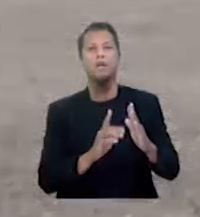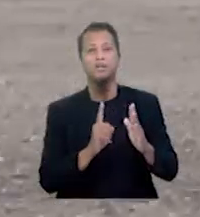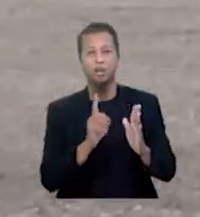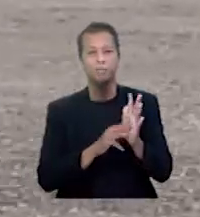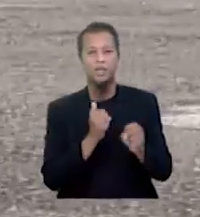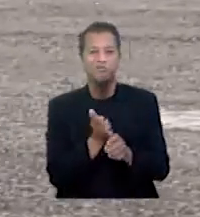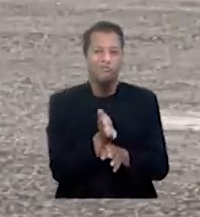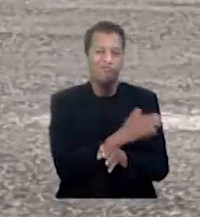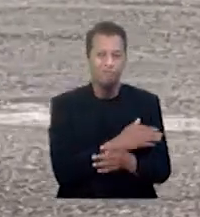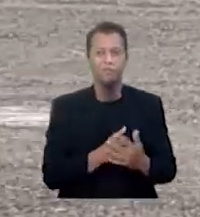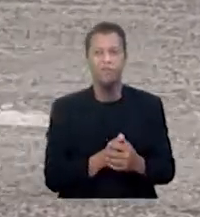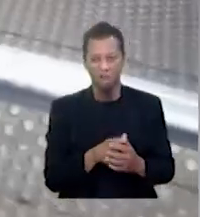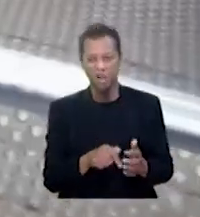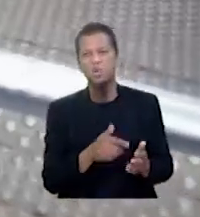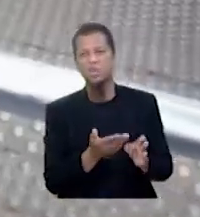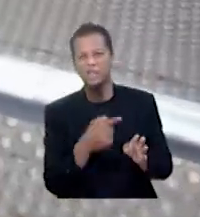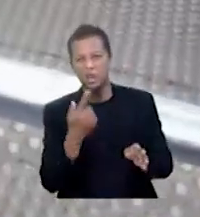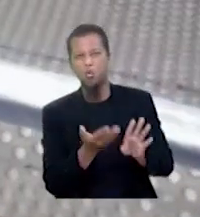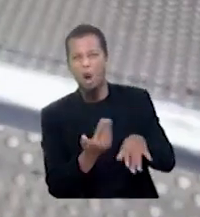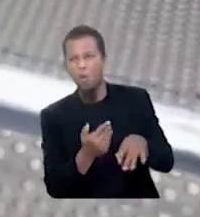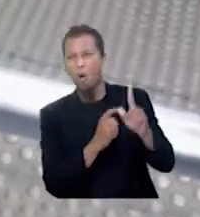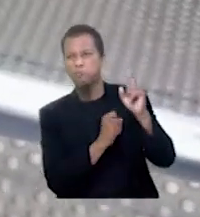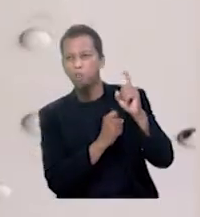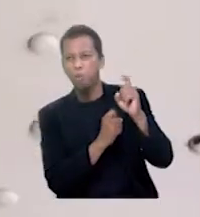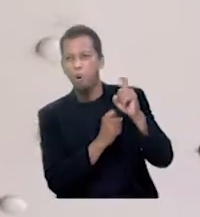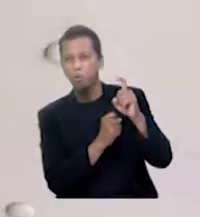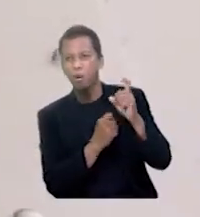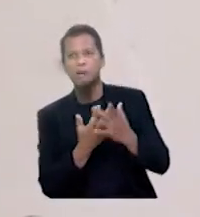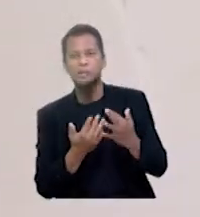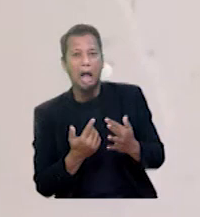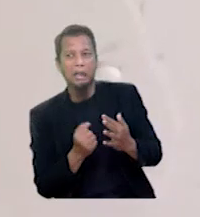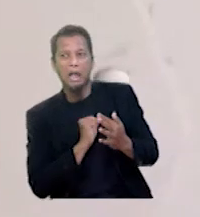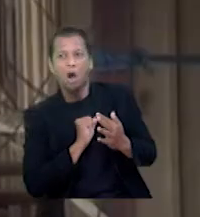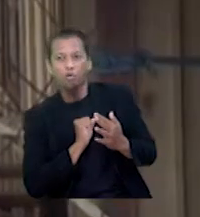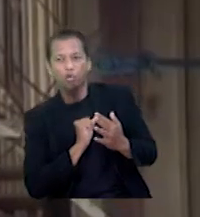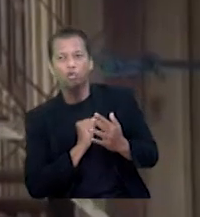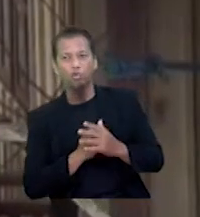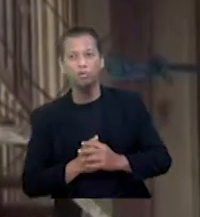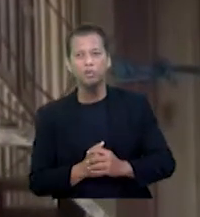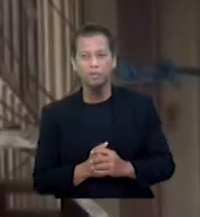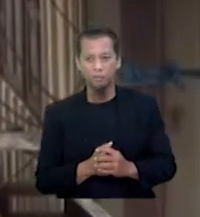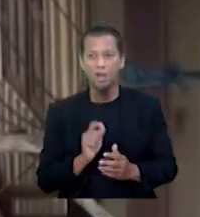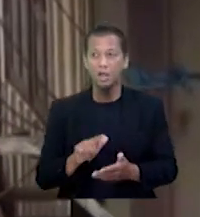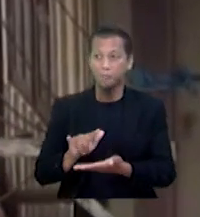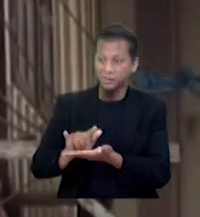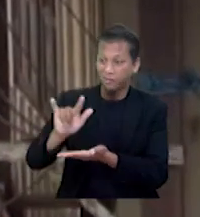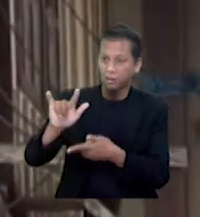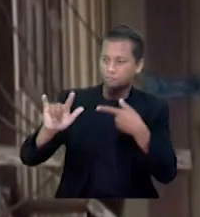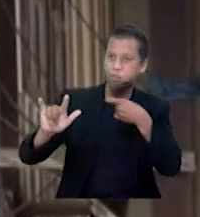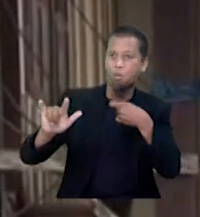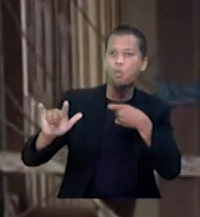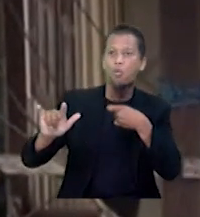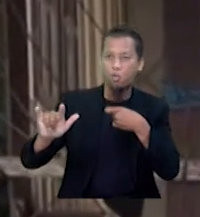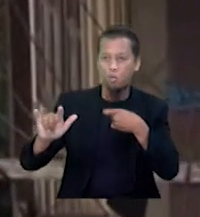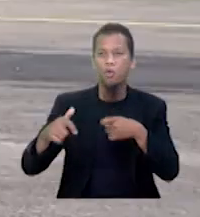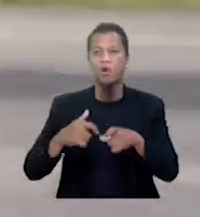sejumlah aksi teror di wilayah Oksibil. Di antaranya penembakan pesawat Trigana Air dan Dimonim Air, serta pembakaran SMK Negeri 1